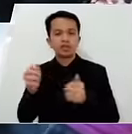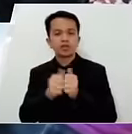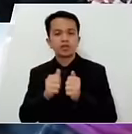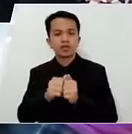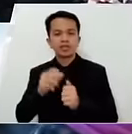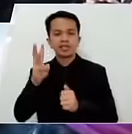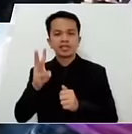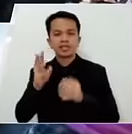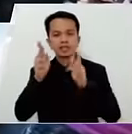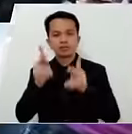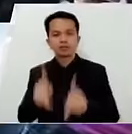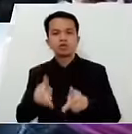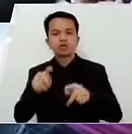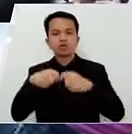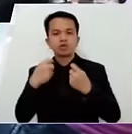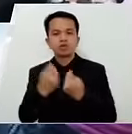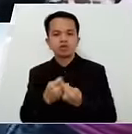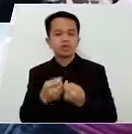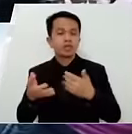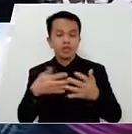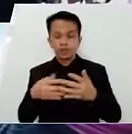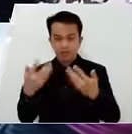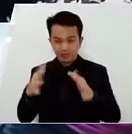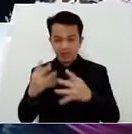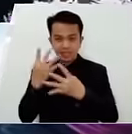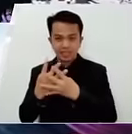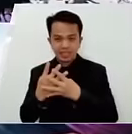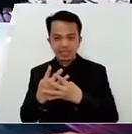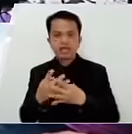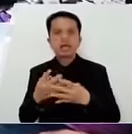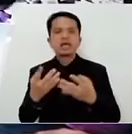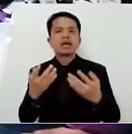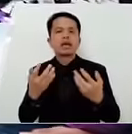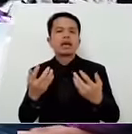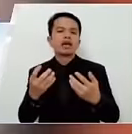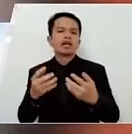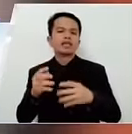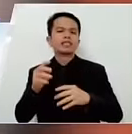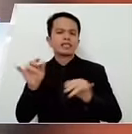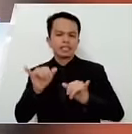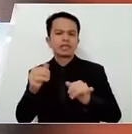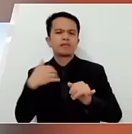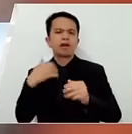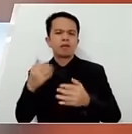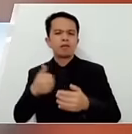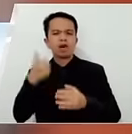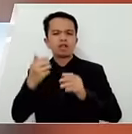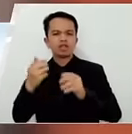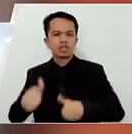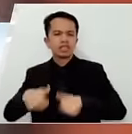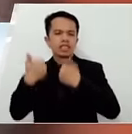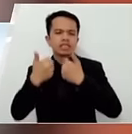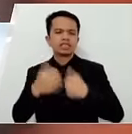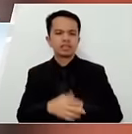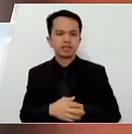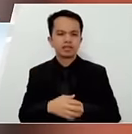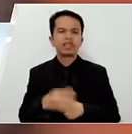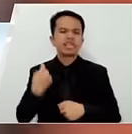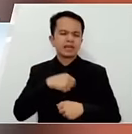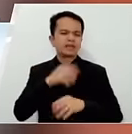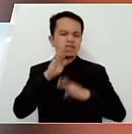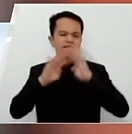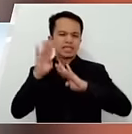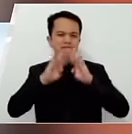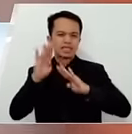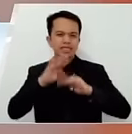NBI, kahit arestado na si Teves ay may hamon pa rin silang hinaharap sa Timor-Leste. Kahapon pa ay medyo nahirapan kami at ayaw